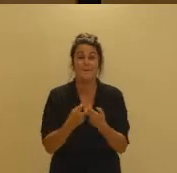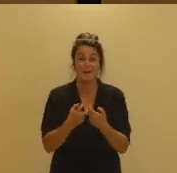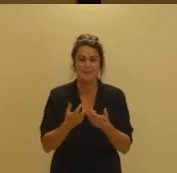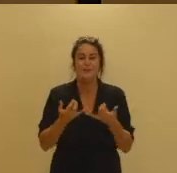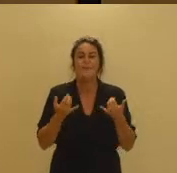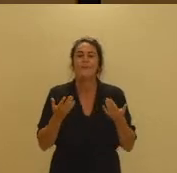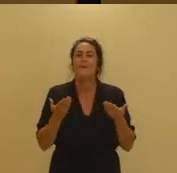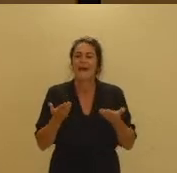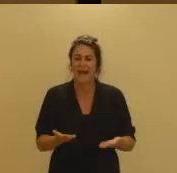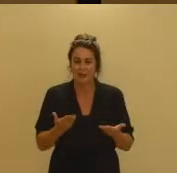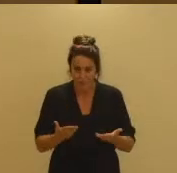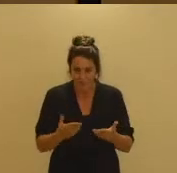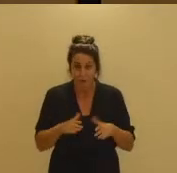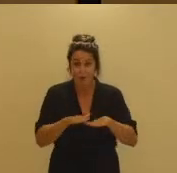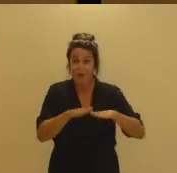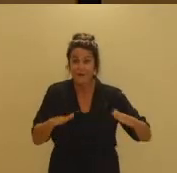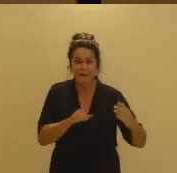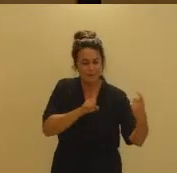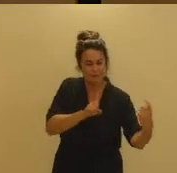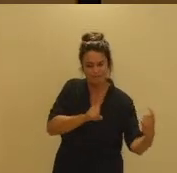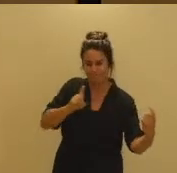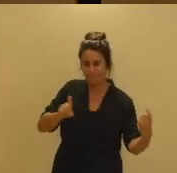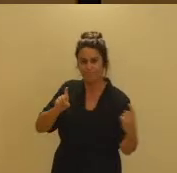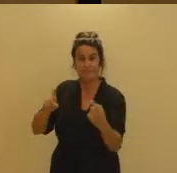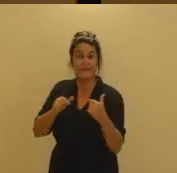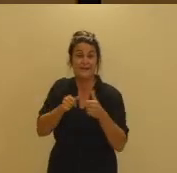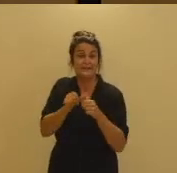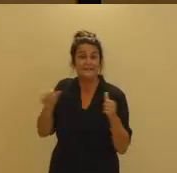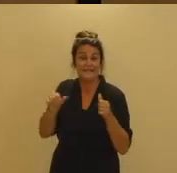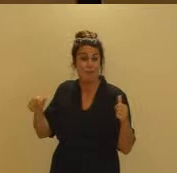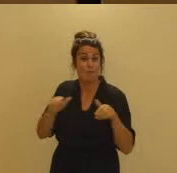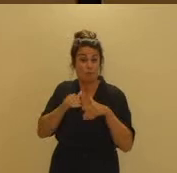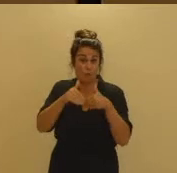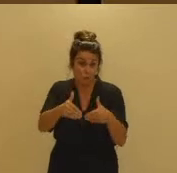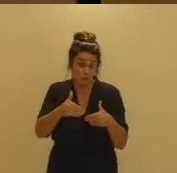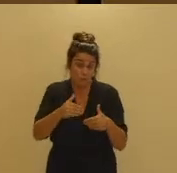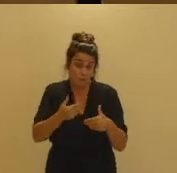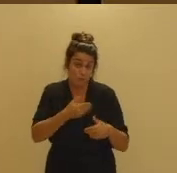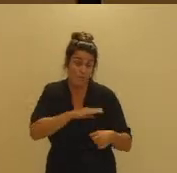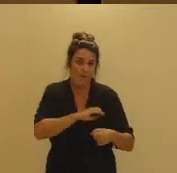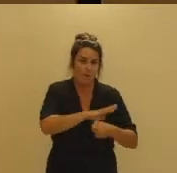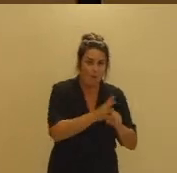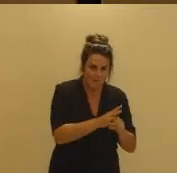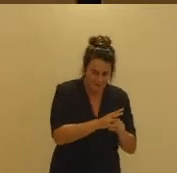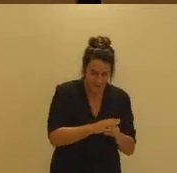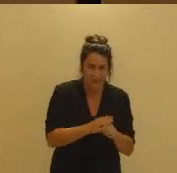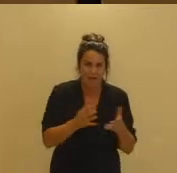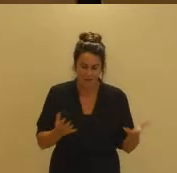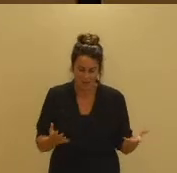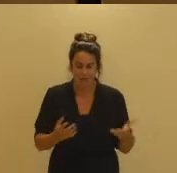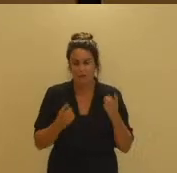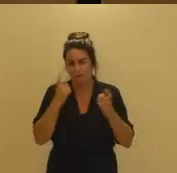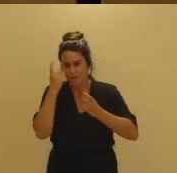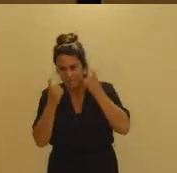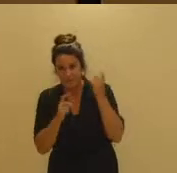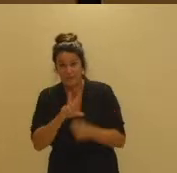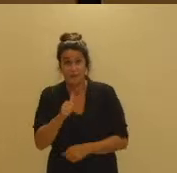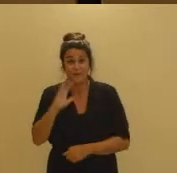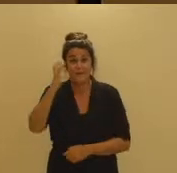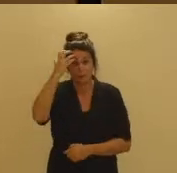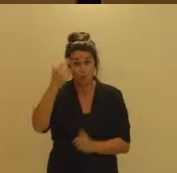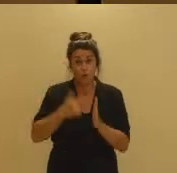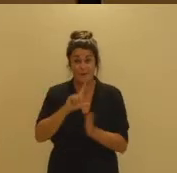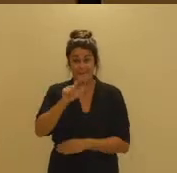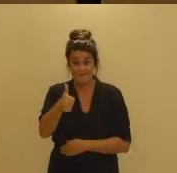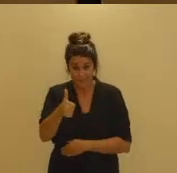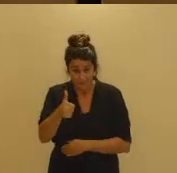distanciation, ont maintenu une faible fréquentation en 2021. Au 31 août 2021, elle est estimée à